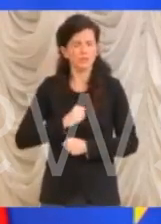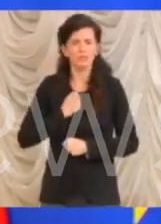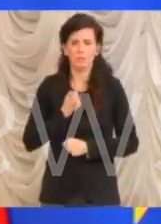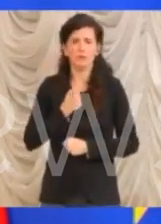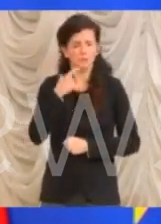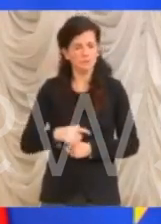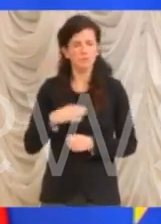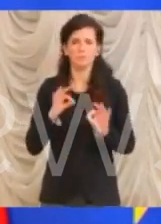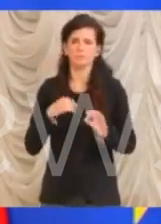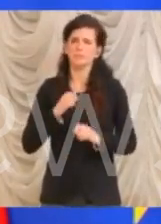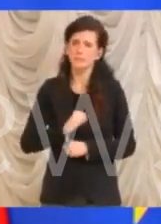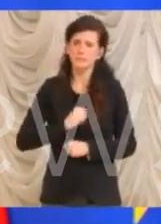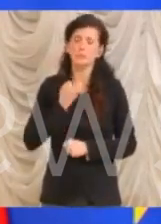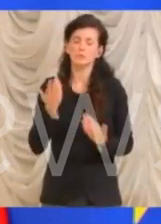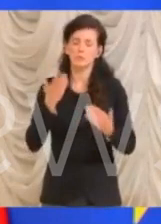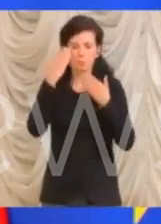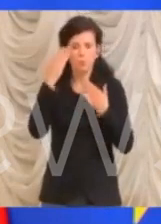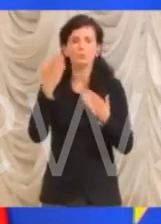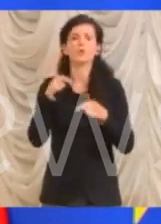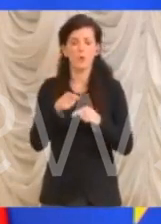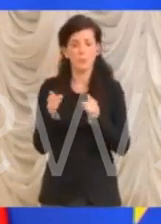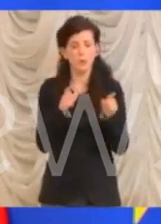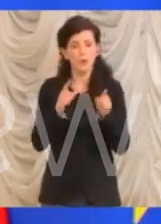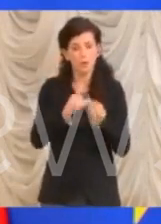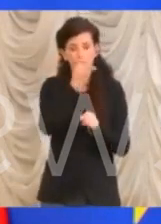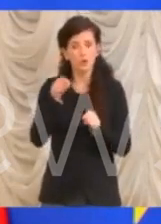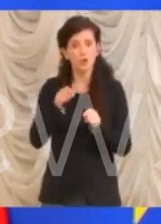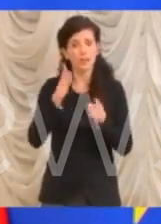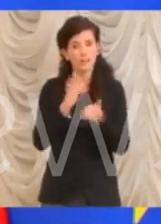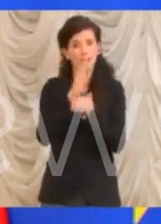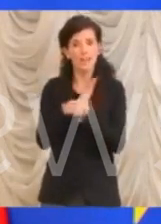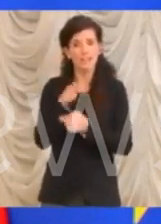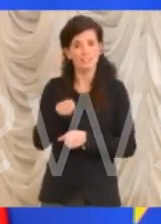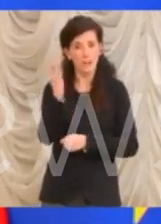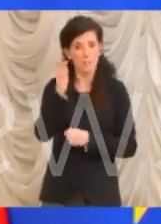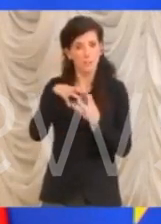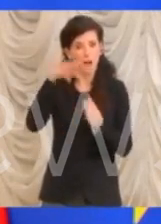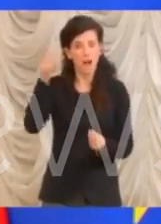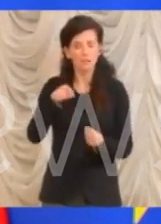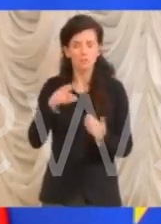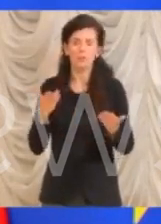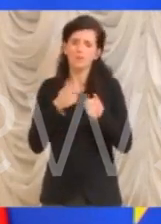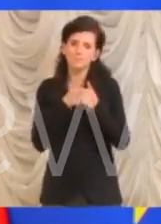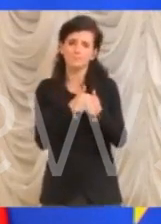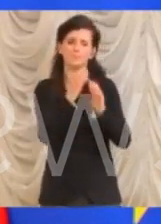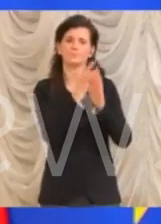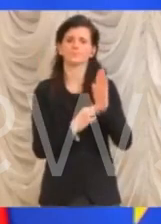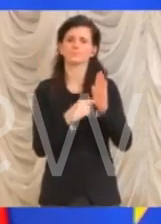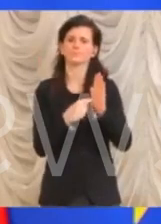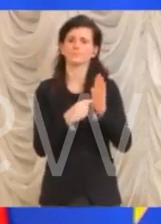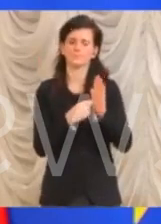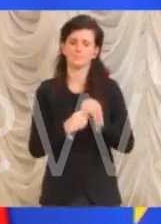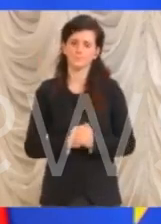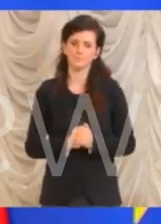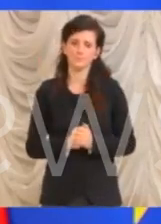dispiaciuto saremo purtroppo ad affrontare anche questi giorni di festività con questo regime restrittivo e